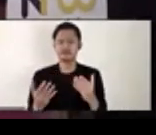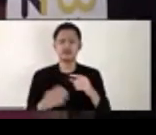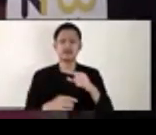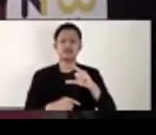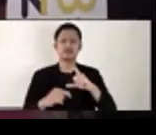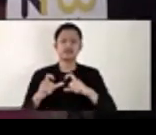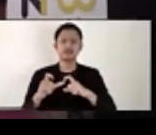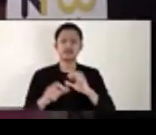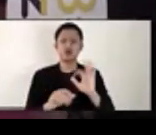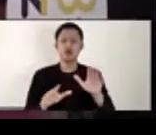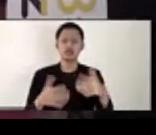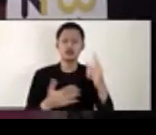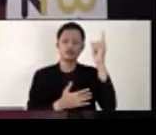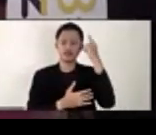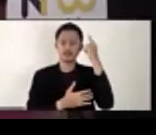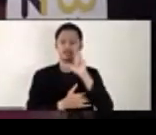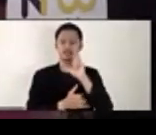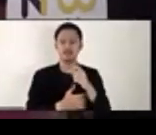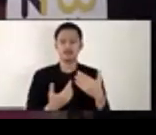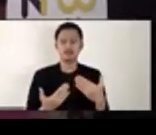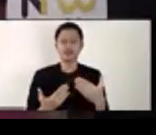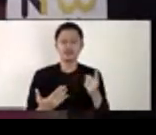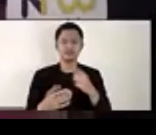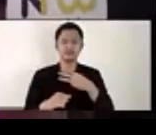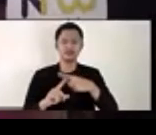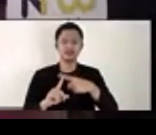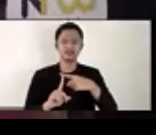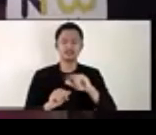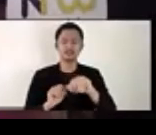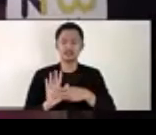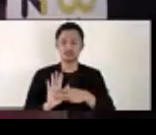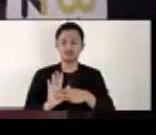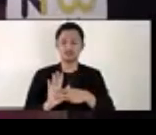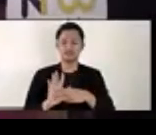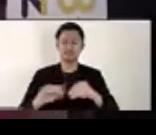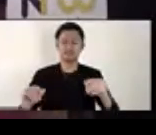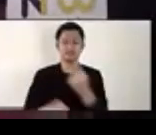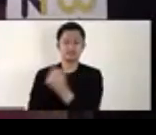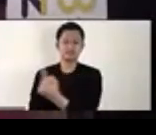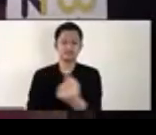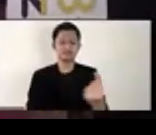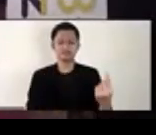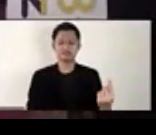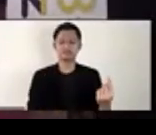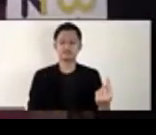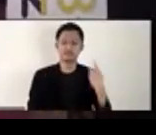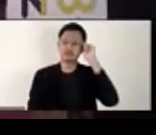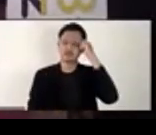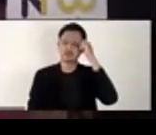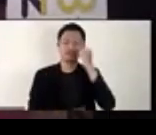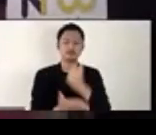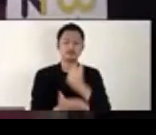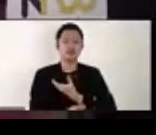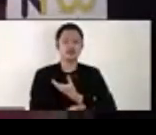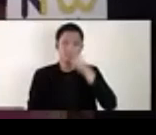pemerintah karena upaya-upaya pencegahan ekstrimisme ini tidak bisa bekerja sendiri-sendiri nah kemudian kita juga ingin tahu bagaimana sebetulnya